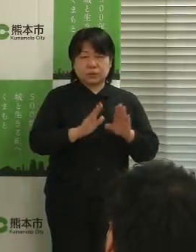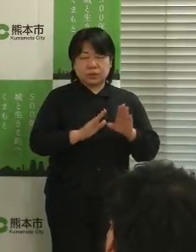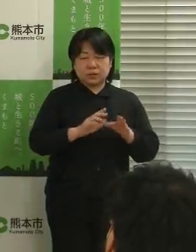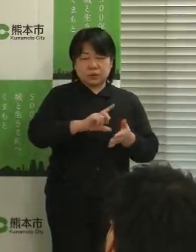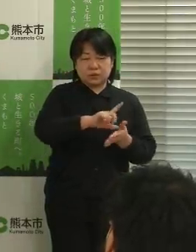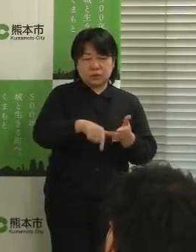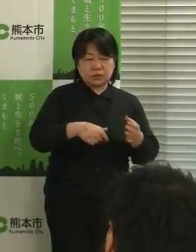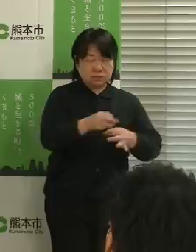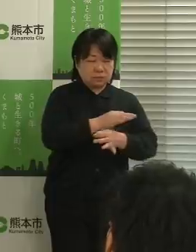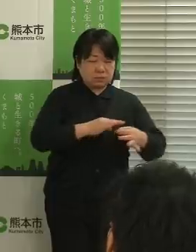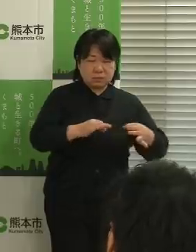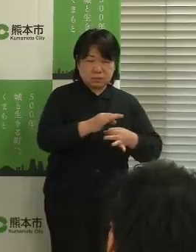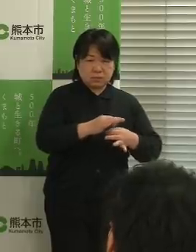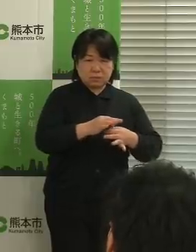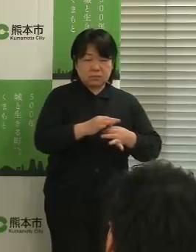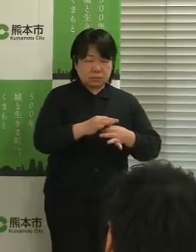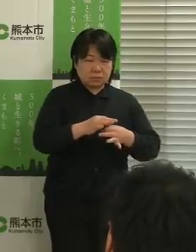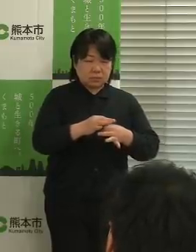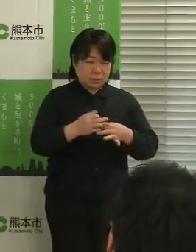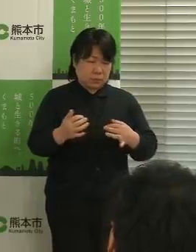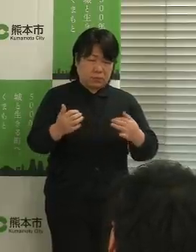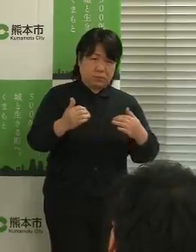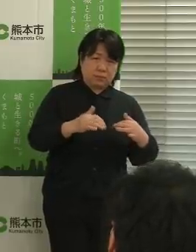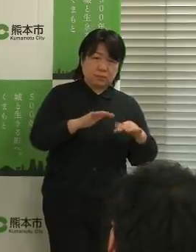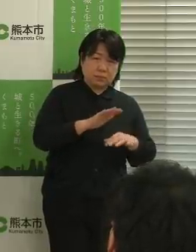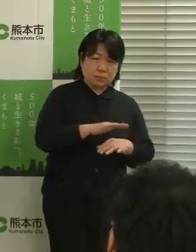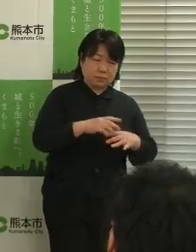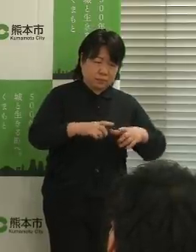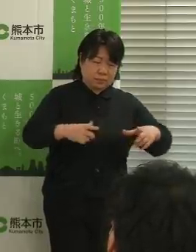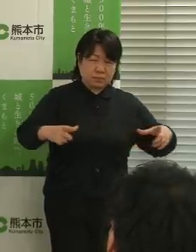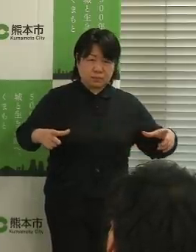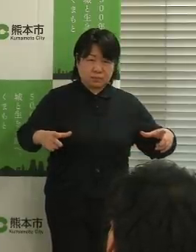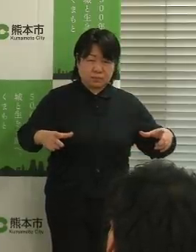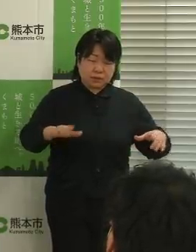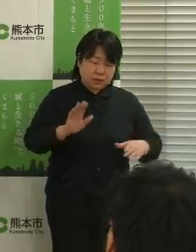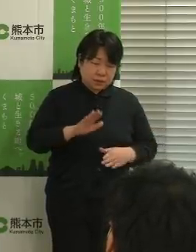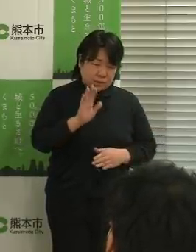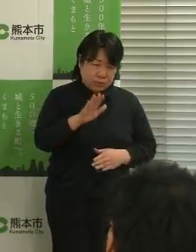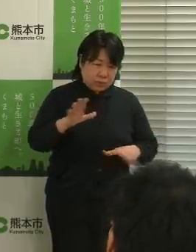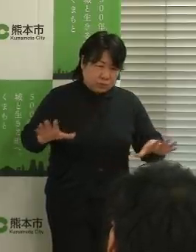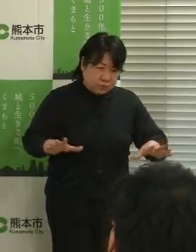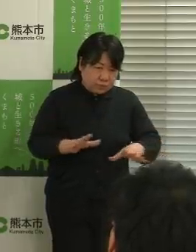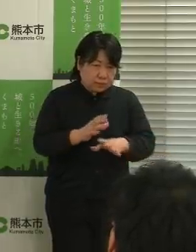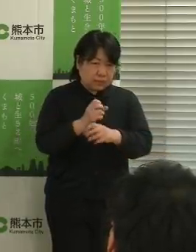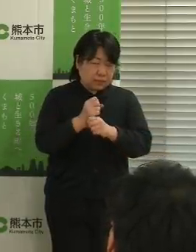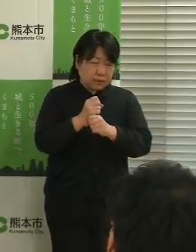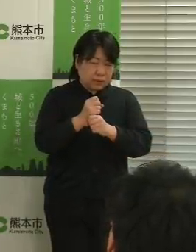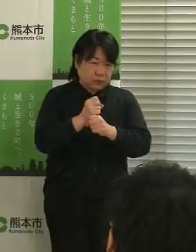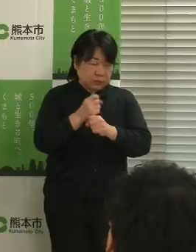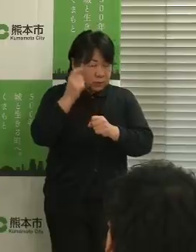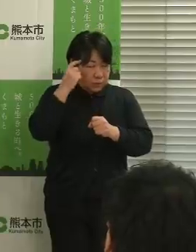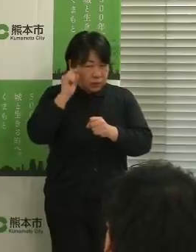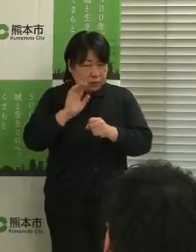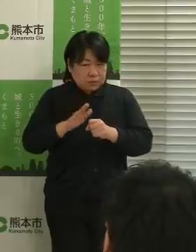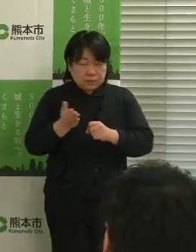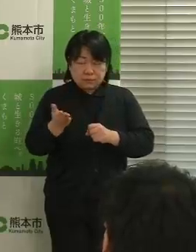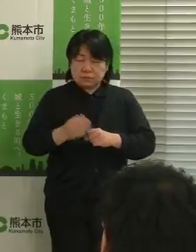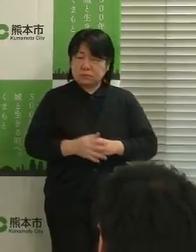響というのはどんどんどんどん広がっていくと思うんですが、はい、今後どこかの時点で取りまとめるというようなお考えはありますか。